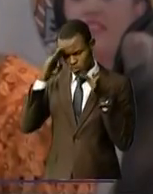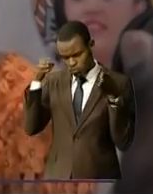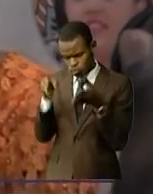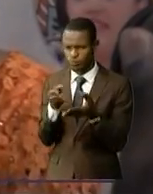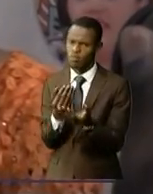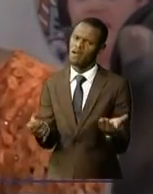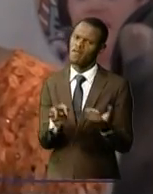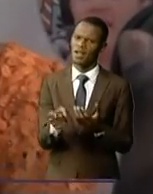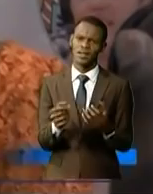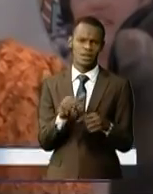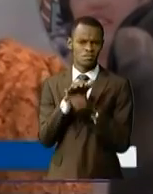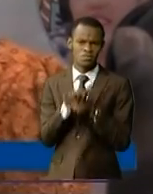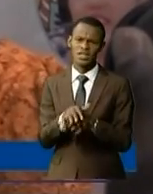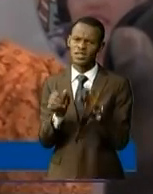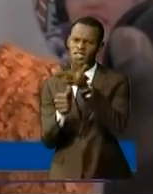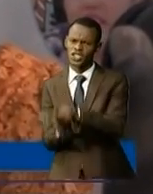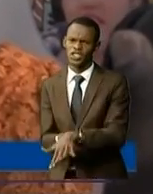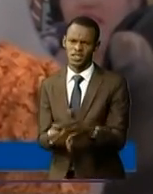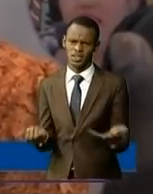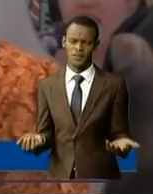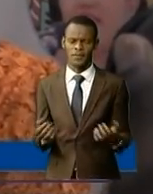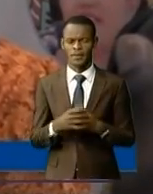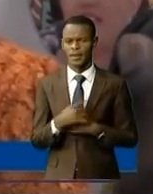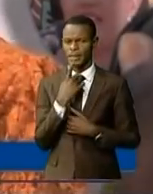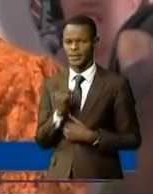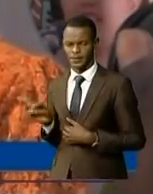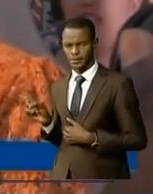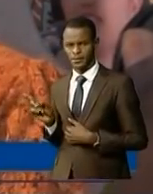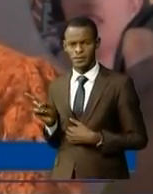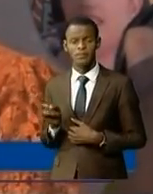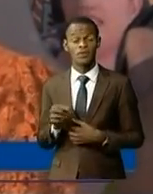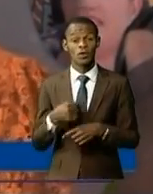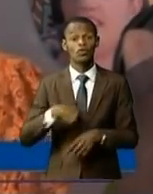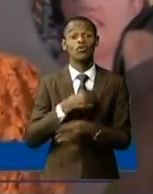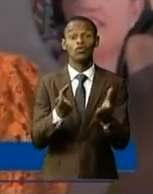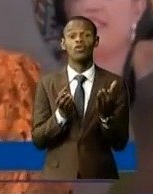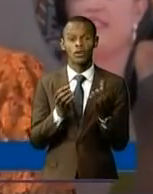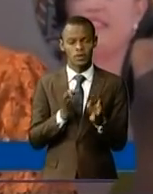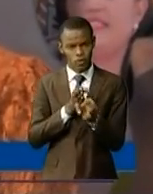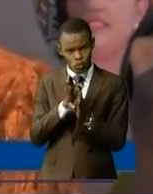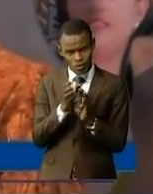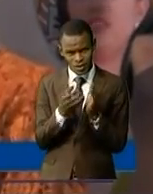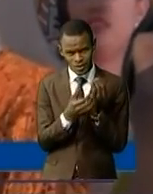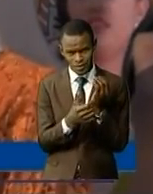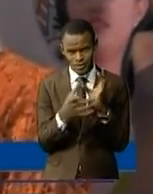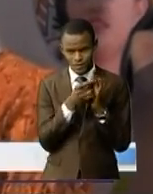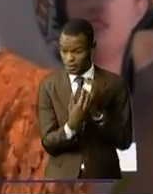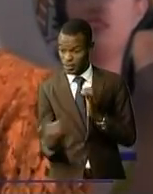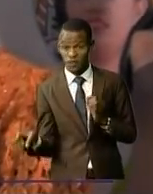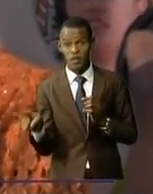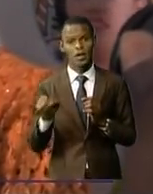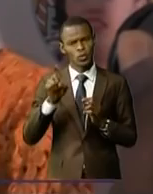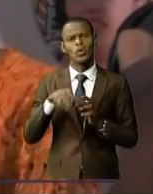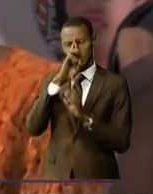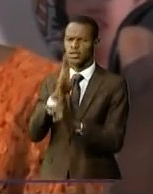discriminés. Nous voulons que les droits de ces enfants puissent la mettre en pratique. Nous voulons que l'État, le gouvernement puisse faire quelque chose